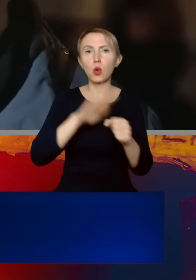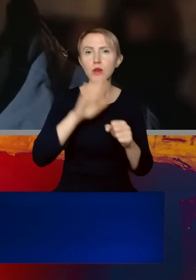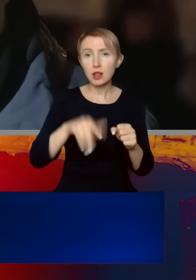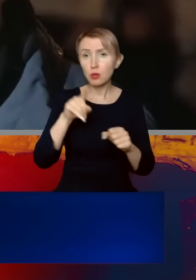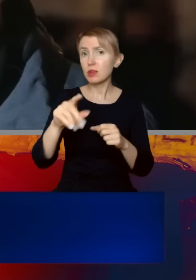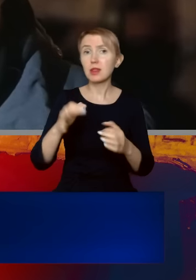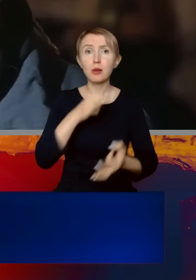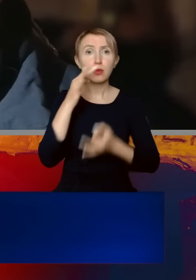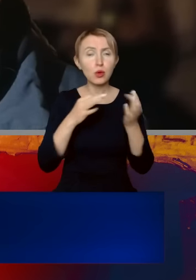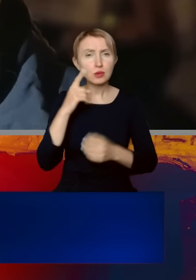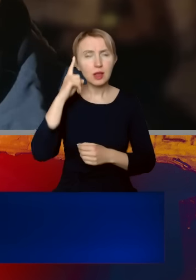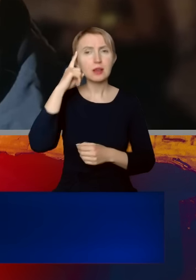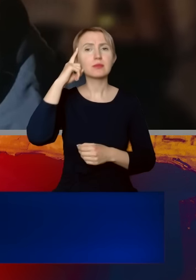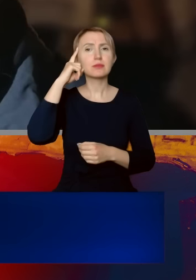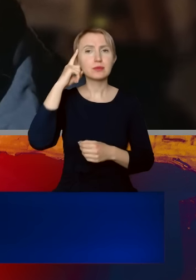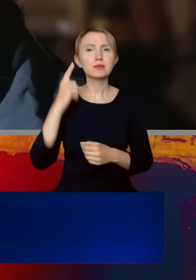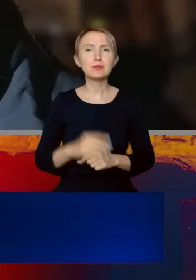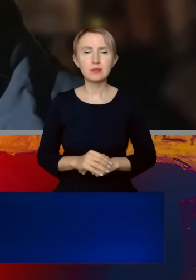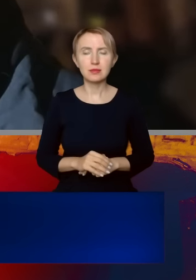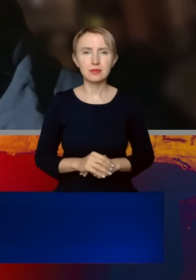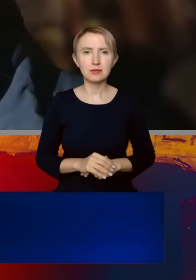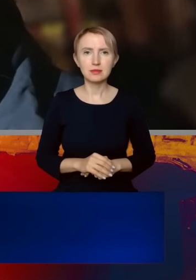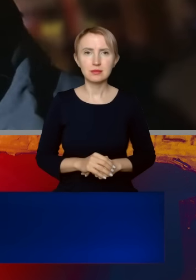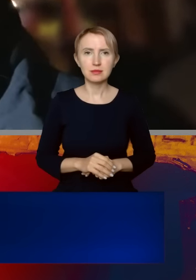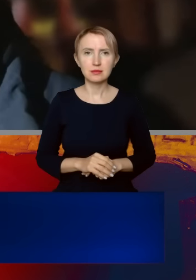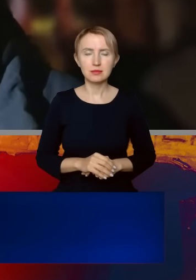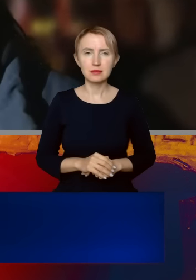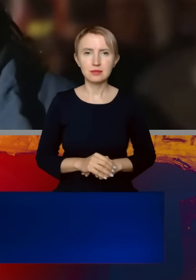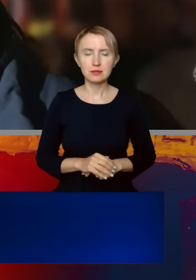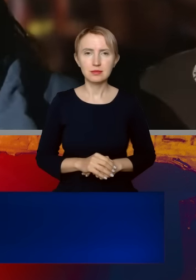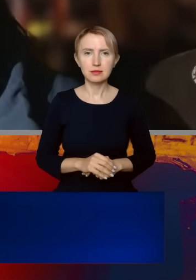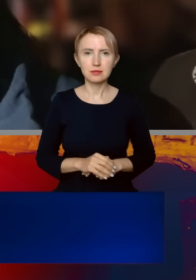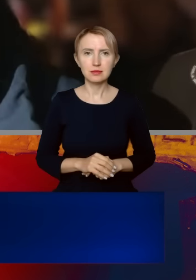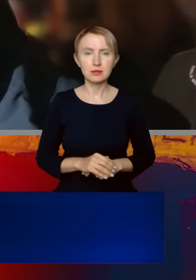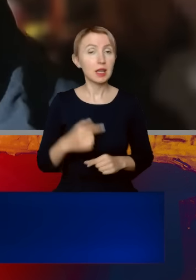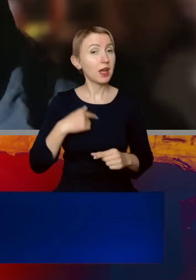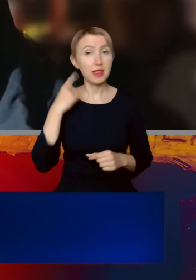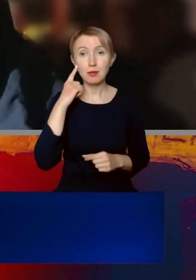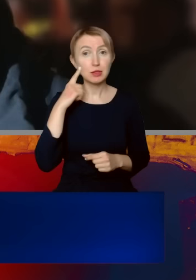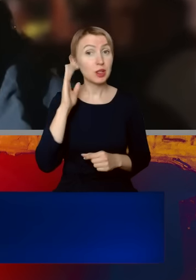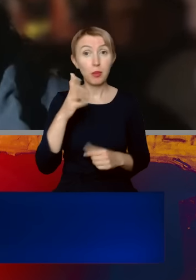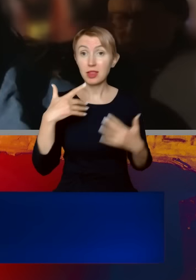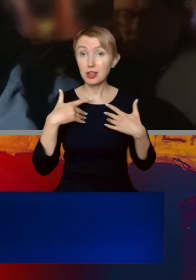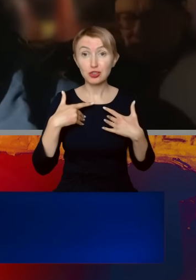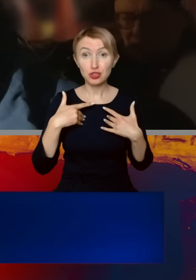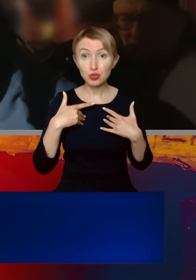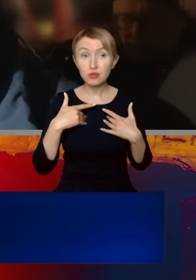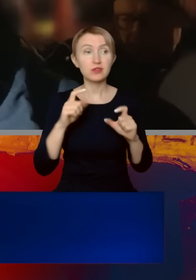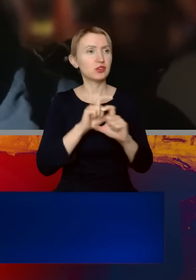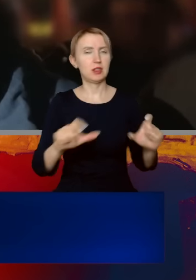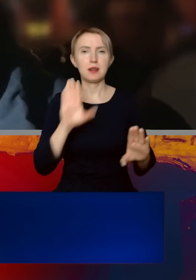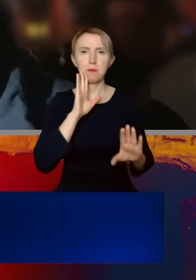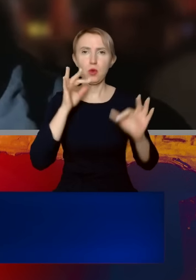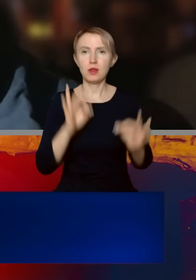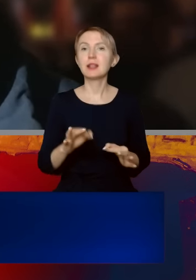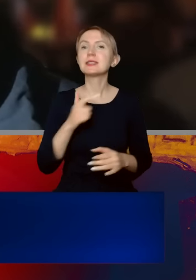mi tak brzmiała w uszach przez całą drogę w tej i z powrotem. Nie myślałem, że dożyję takich czasów. Bardzo ci serdecznie